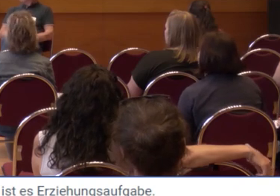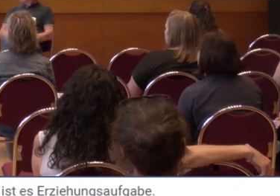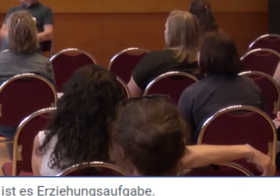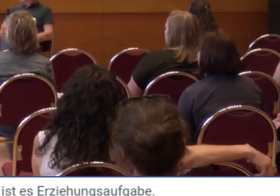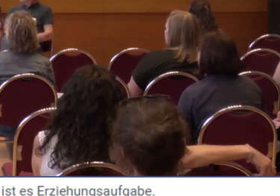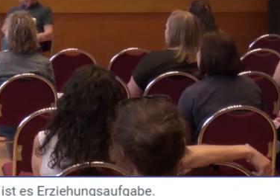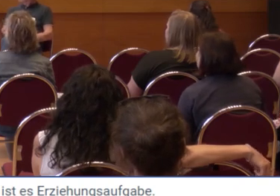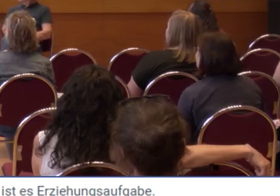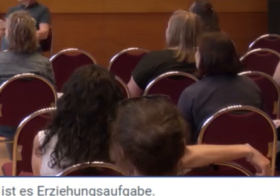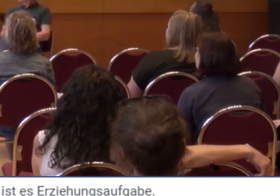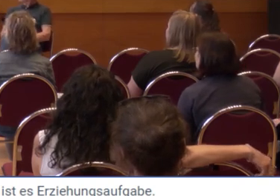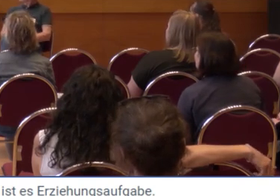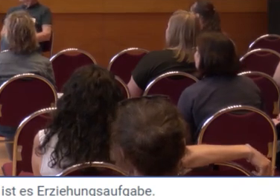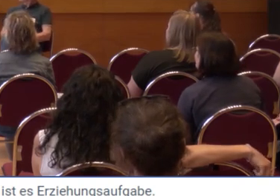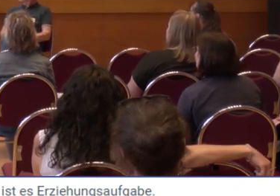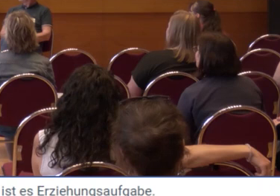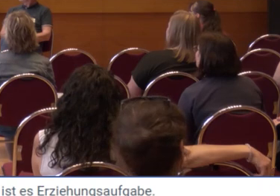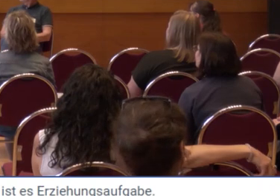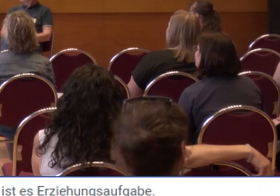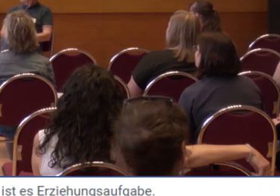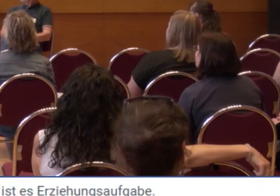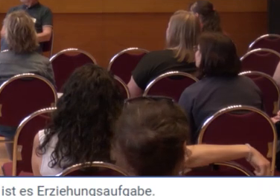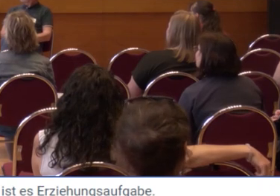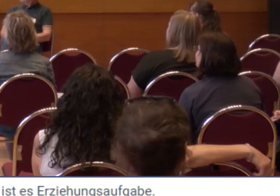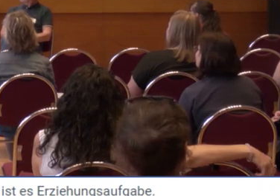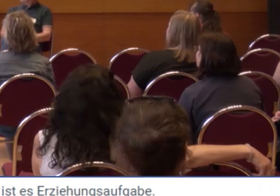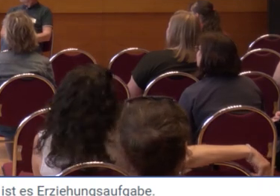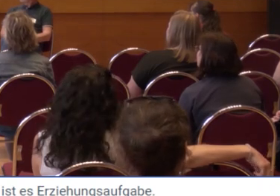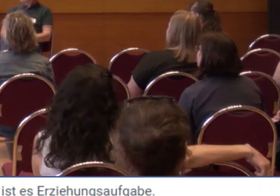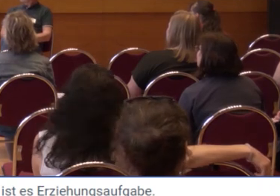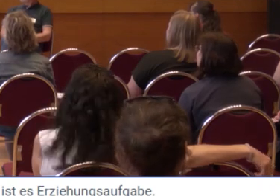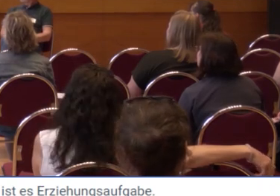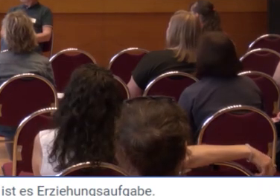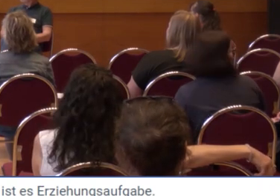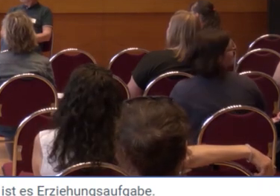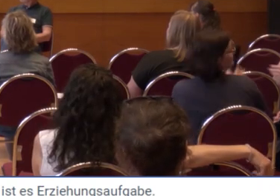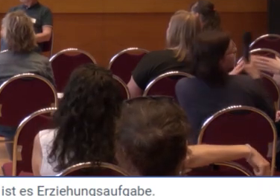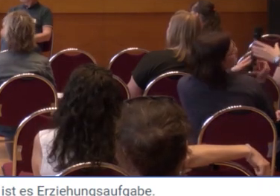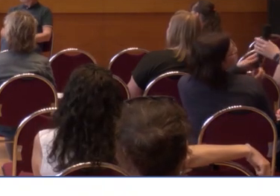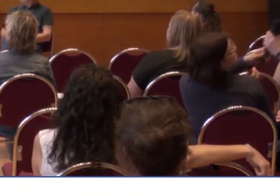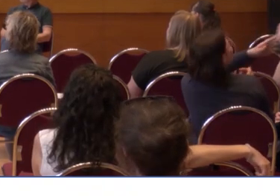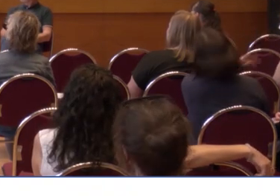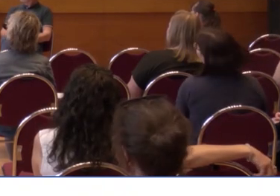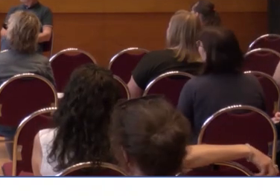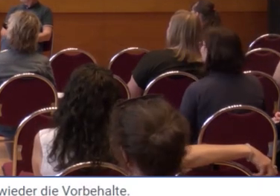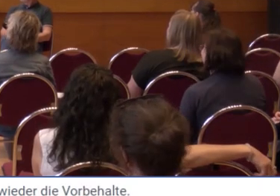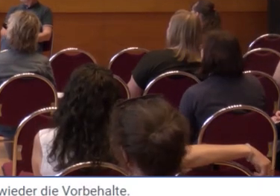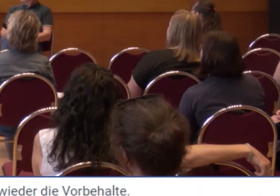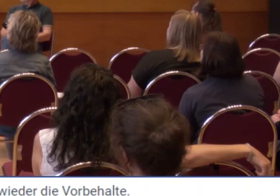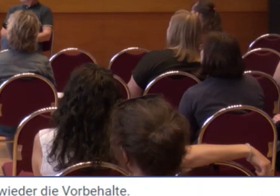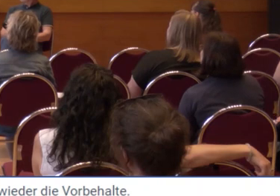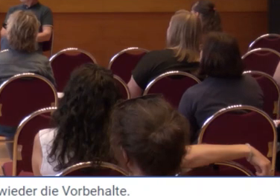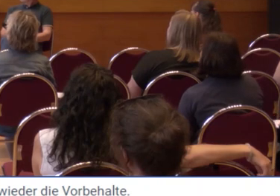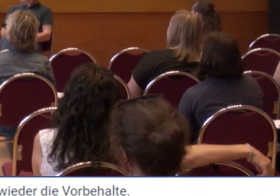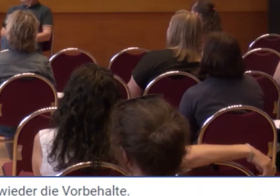und ganz wichtiges Thema das hier noch gar kein Raum gefunden hat dass wir aber auf jeden Fall ansprechen sollten ist die Handreichung für eine